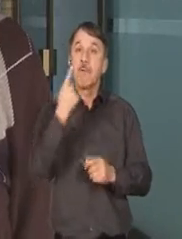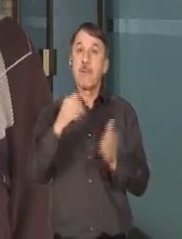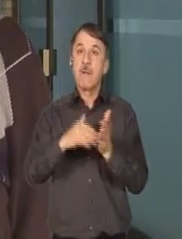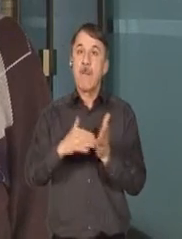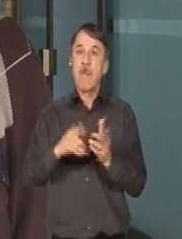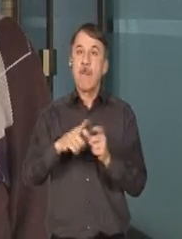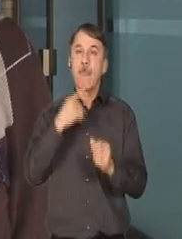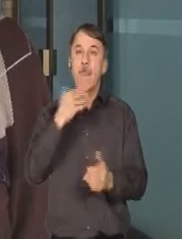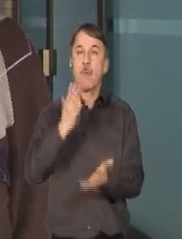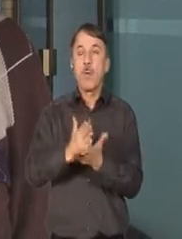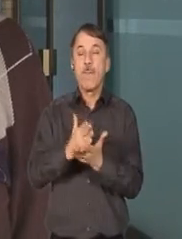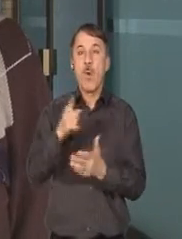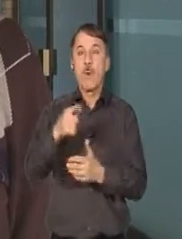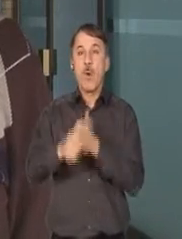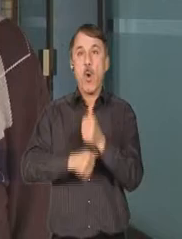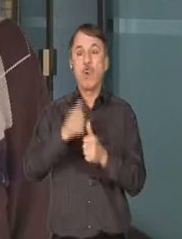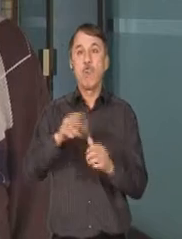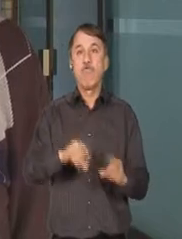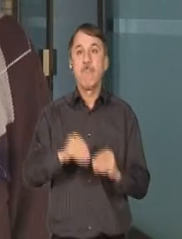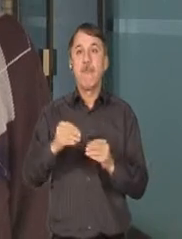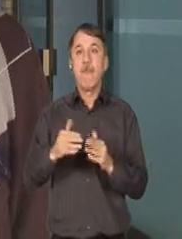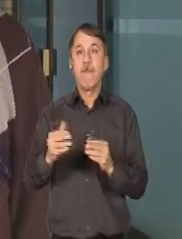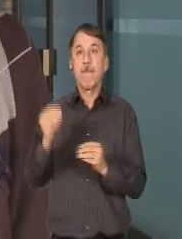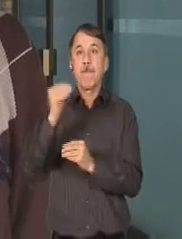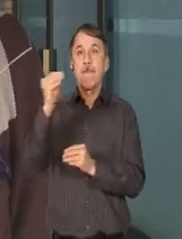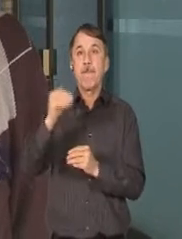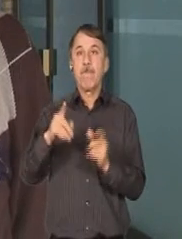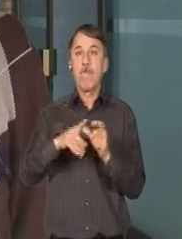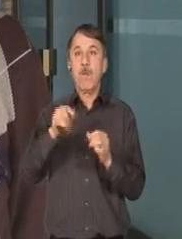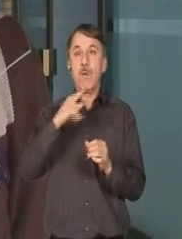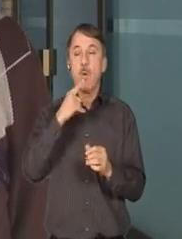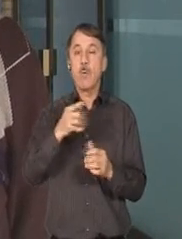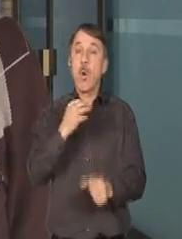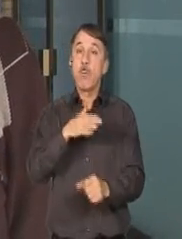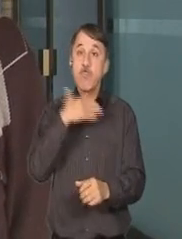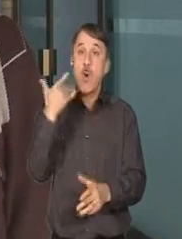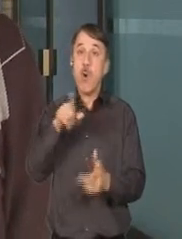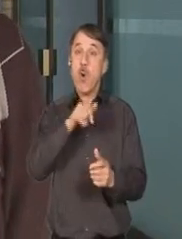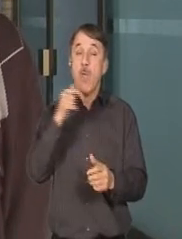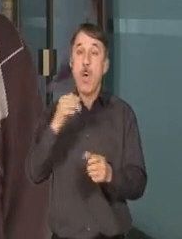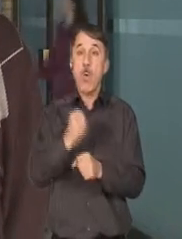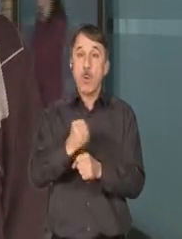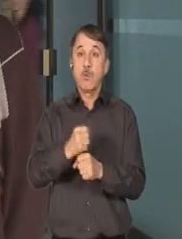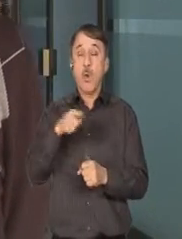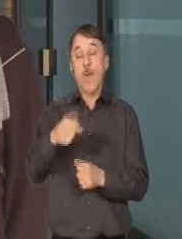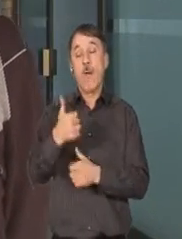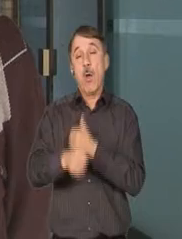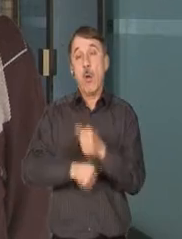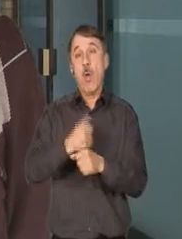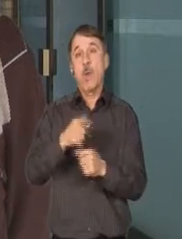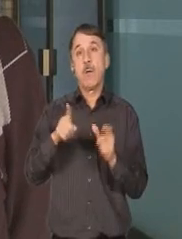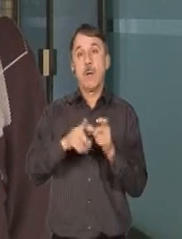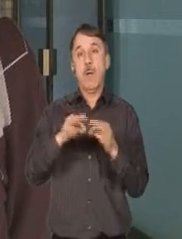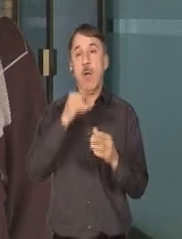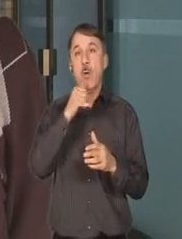da je u poslednjih godinu, dve dana dosta toga urađeno. Od ove godine i